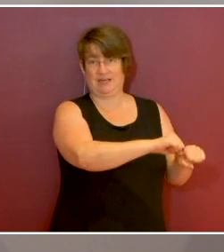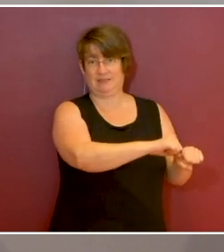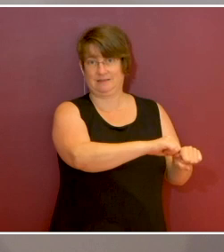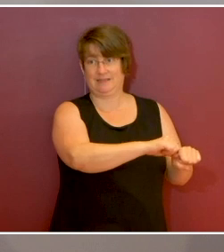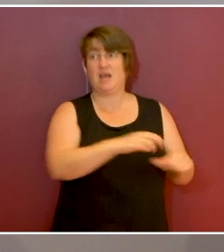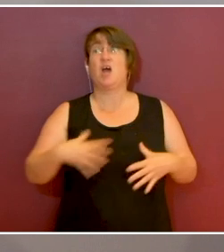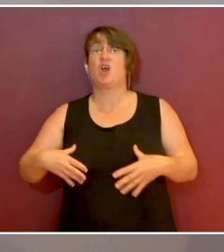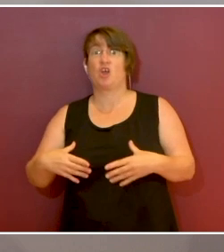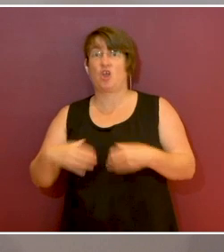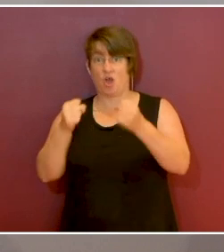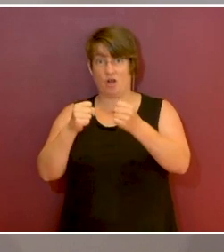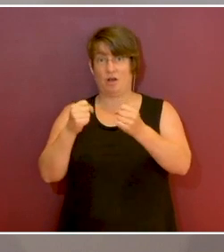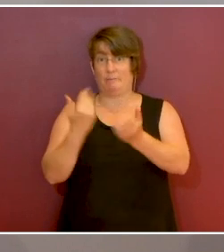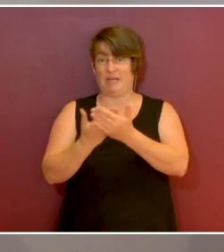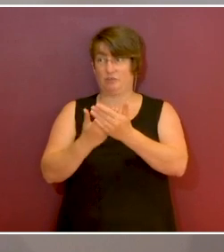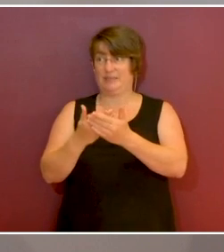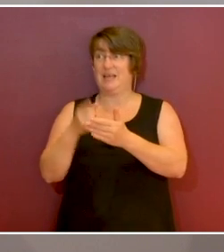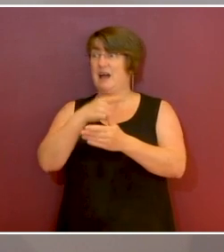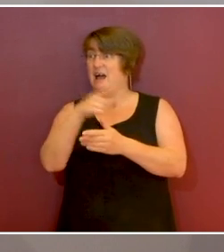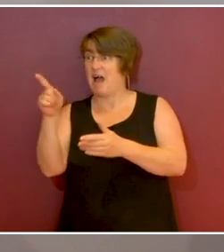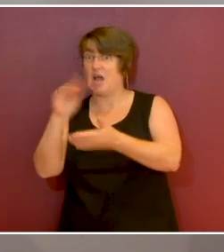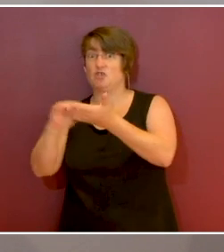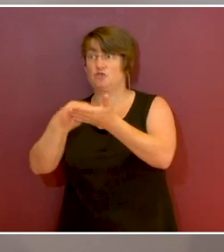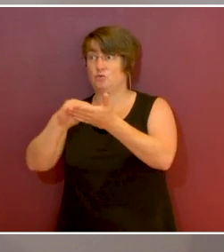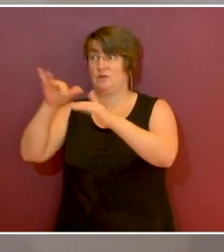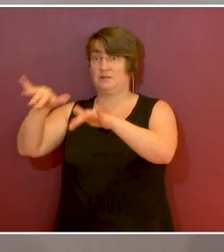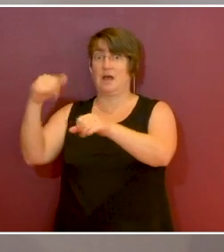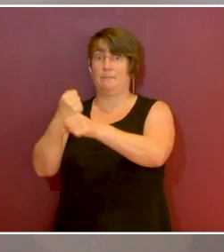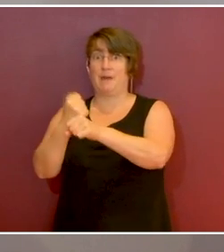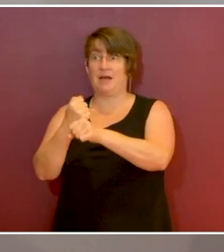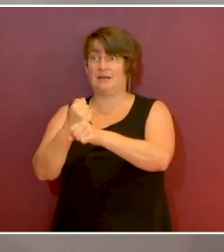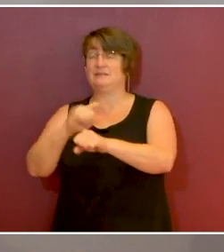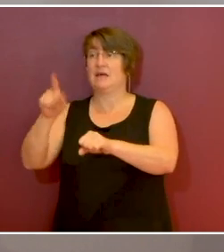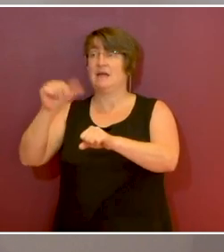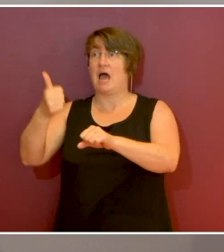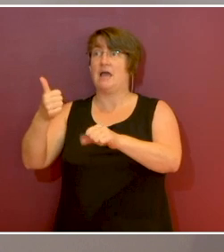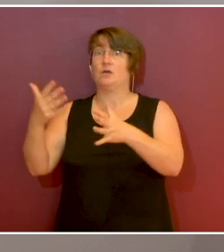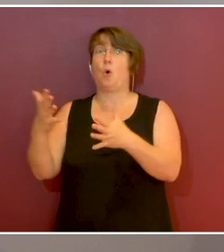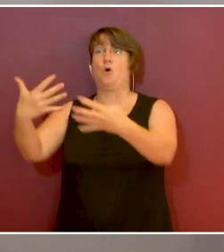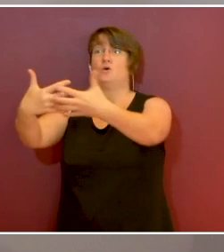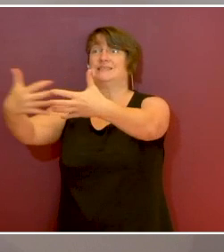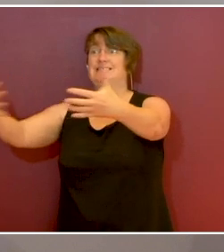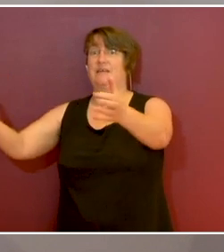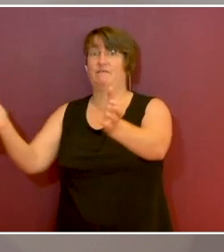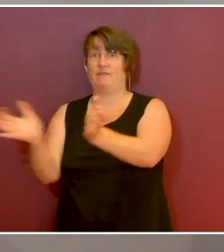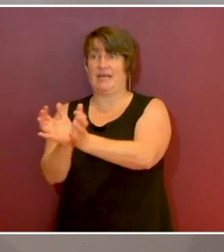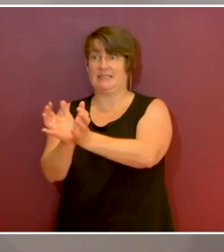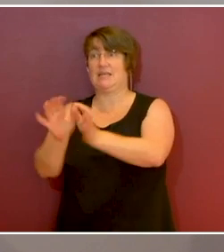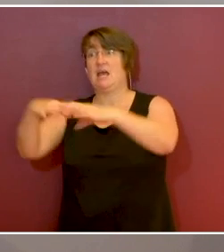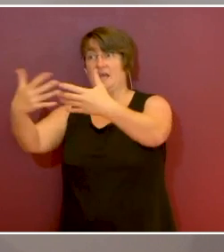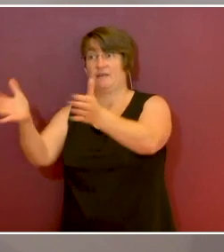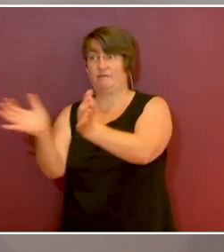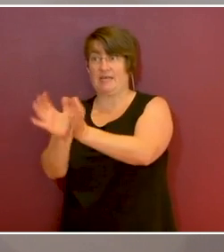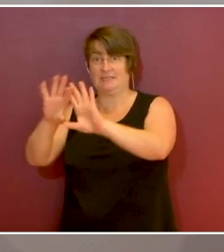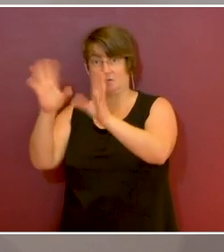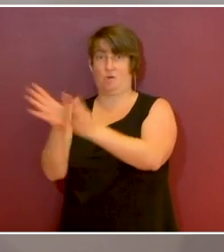das in der Schule zum Beispiel machen und dann den Abstrich Tupfer in ein großes Gefäß geben und dann das Gefäß getestet wird. Und da